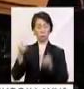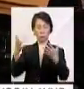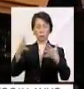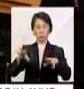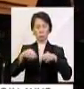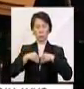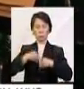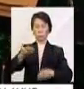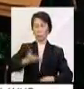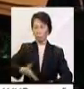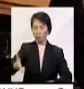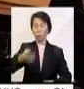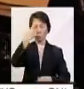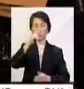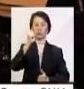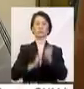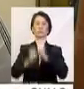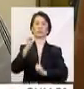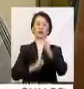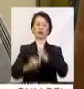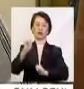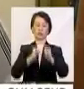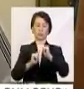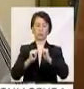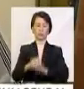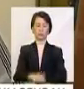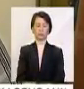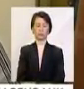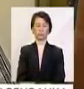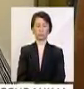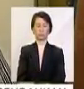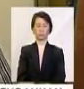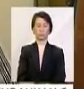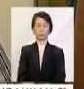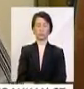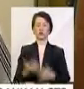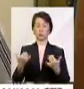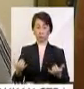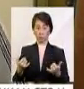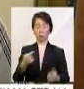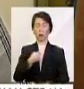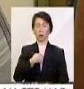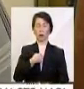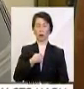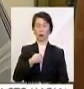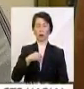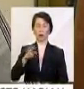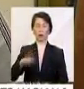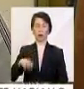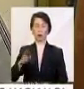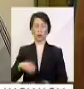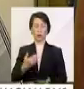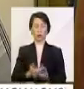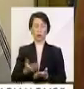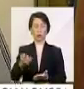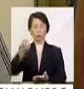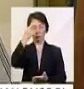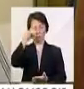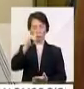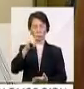menerima tawaran lakonan. Sekarang ni sebenarnya saya tengah ambil makeup untuk